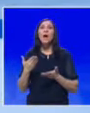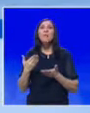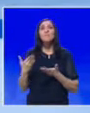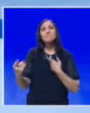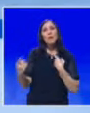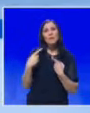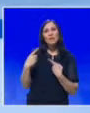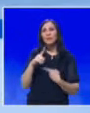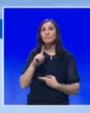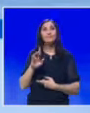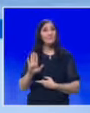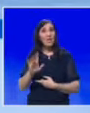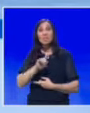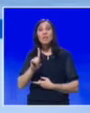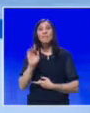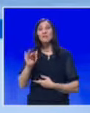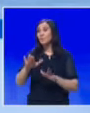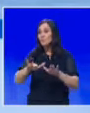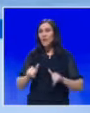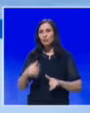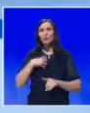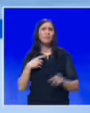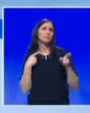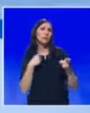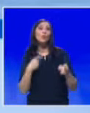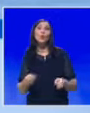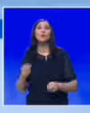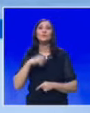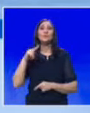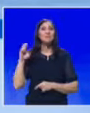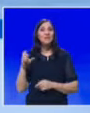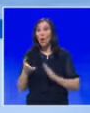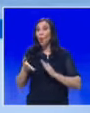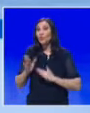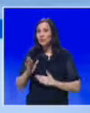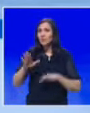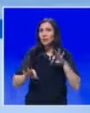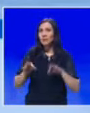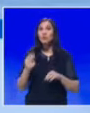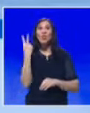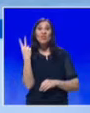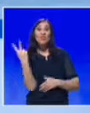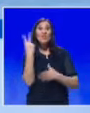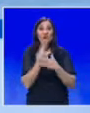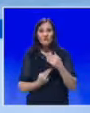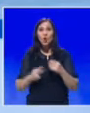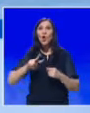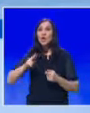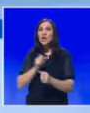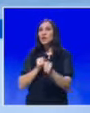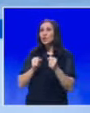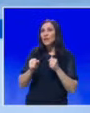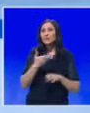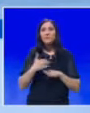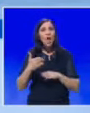Меморандумът ви не беше прият от ГЕРБ, разкритикуваха го и от ДПС. Отиваме ли на избори 2-1 или ротацията все още има